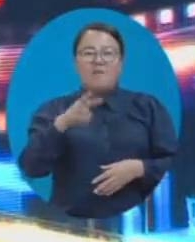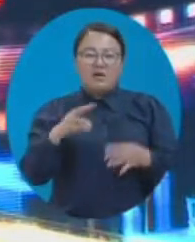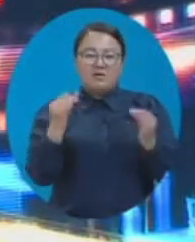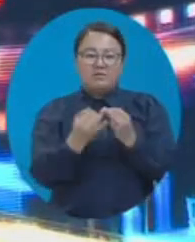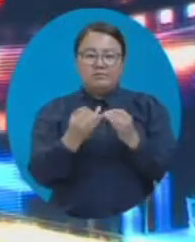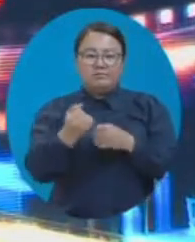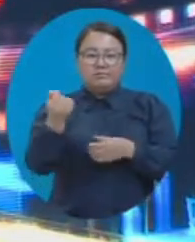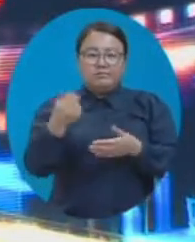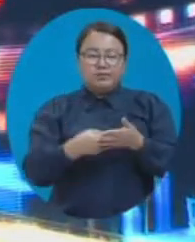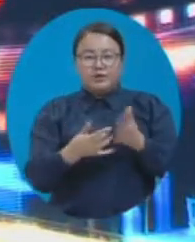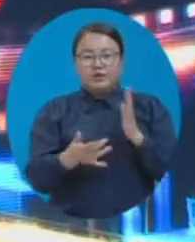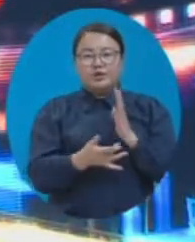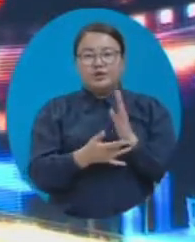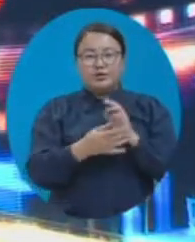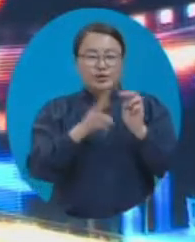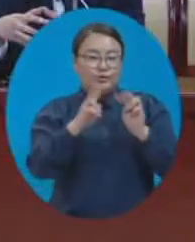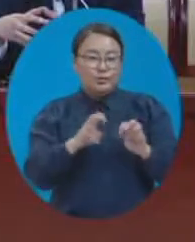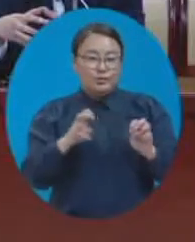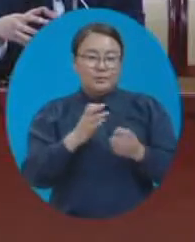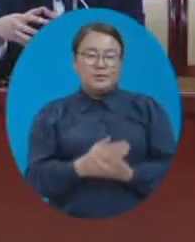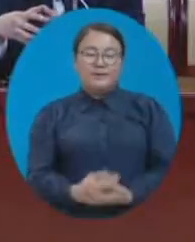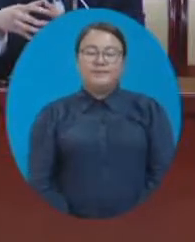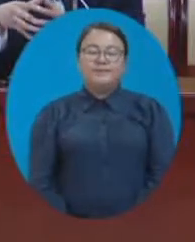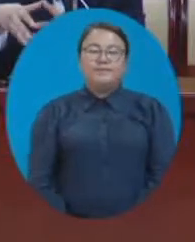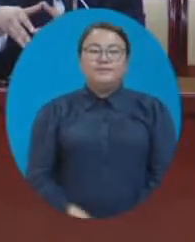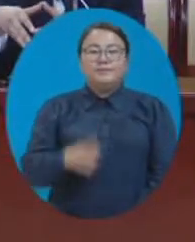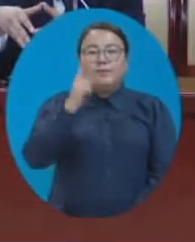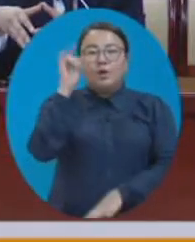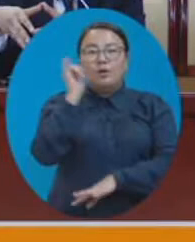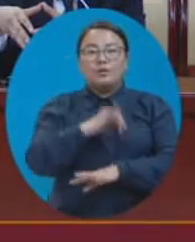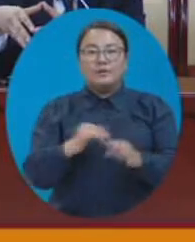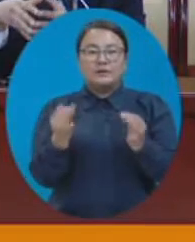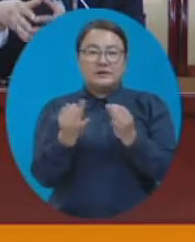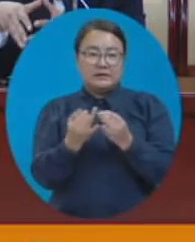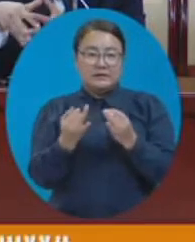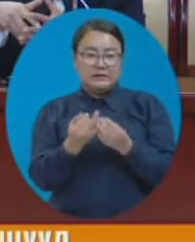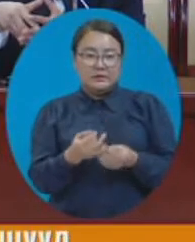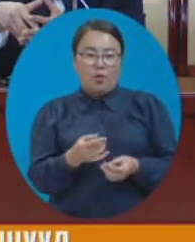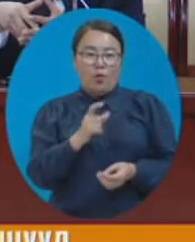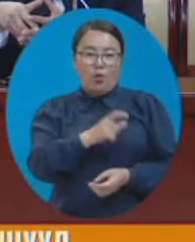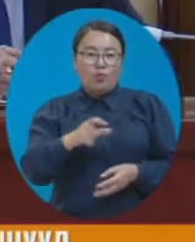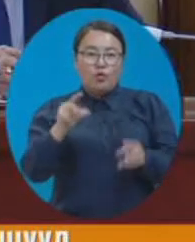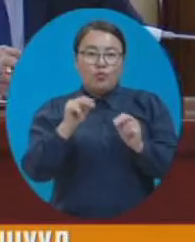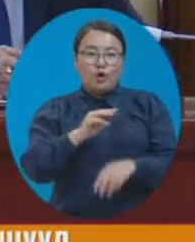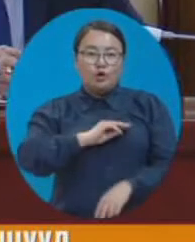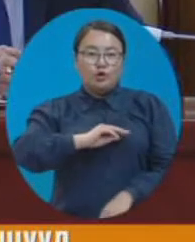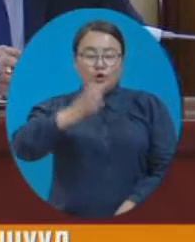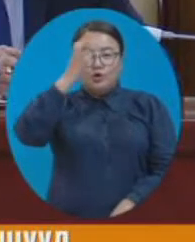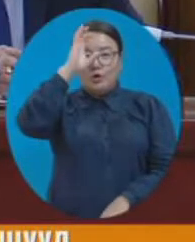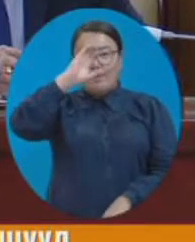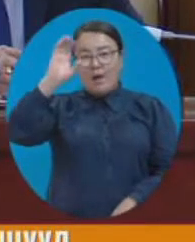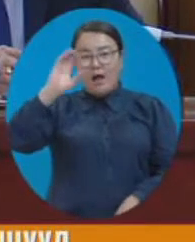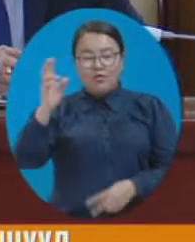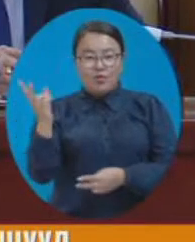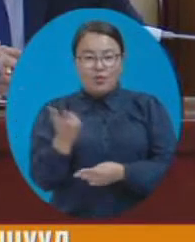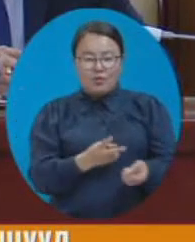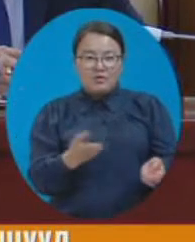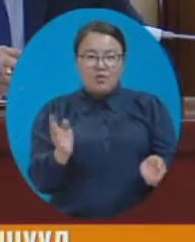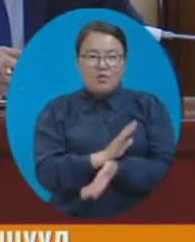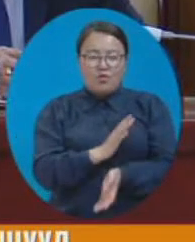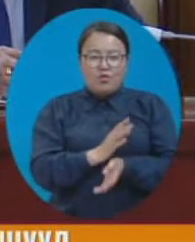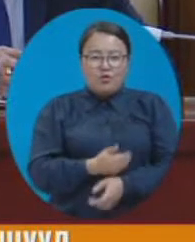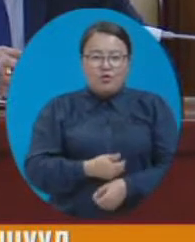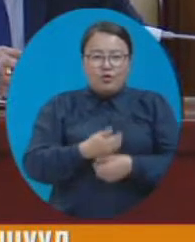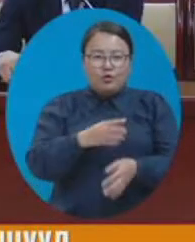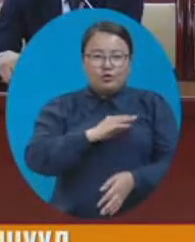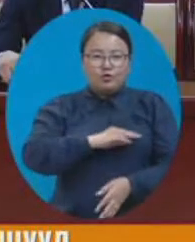байх тийм технологиг судалж байна. Монгол улс захим үндэстэн болох зорилтын хүрээнд төрийн байгууллагын үйлчлэгийг иргэдэд хялбар